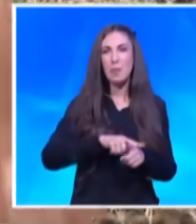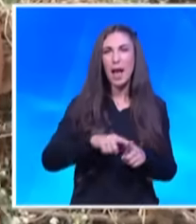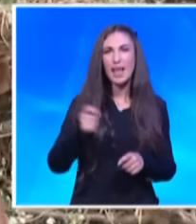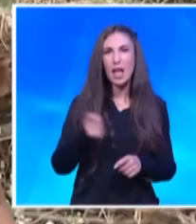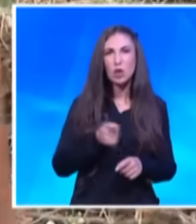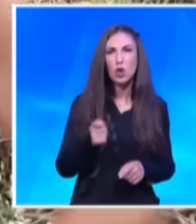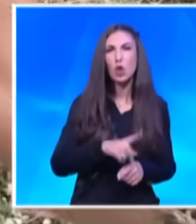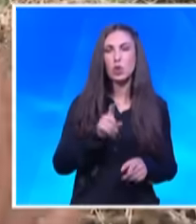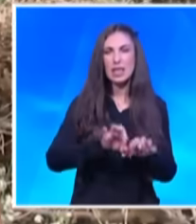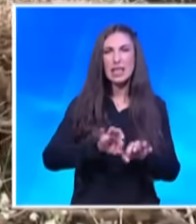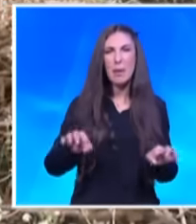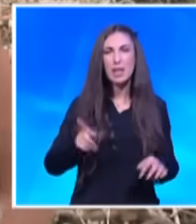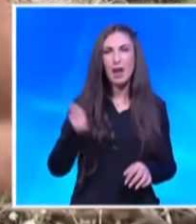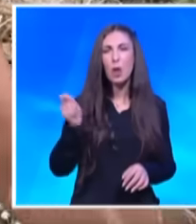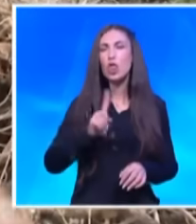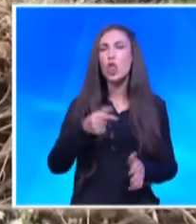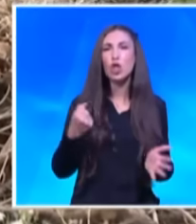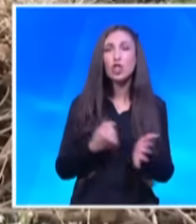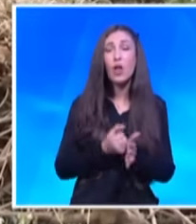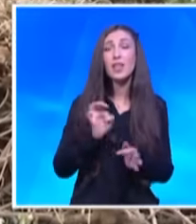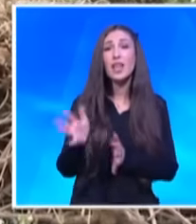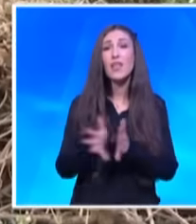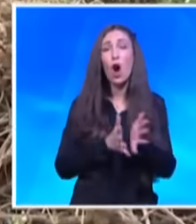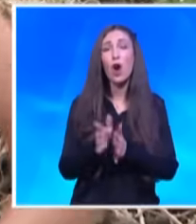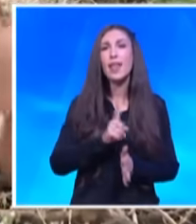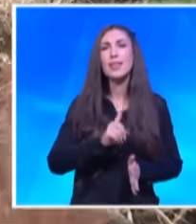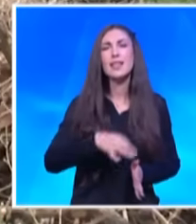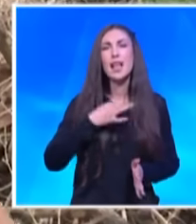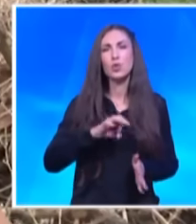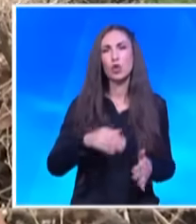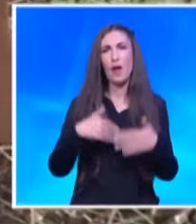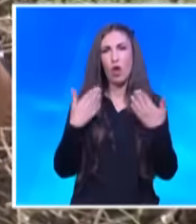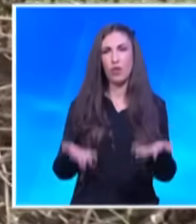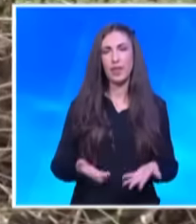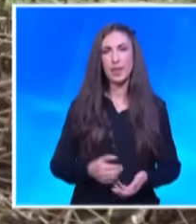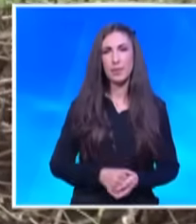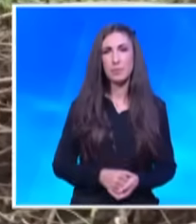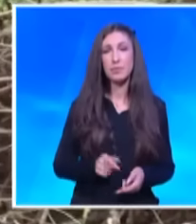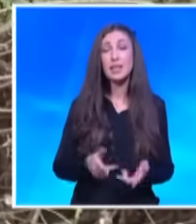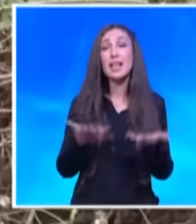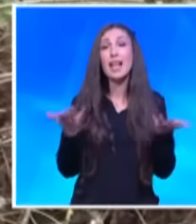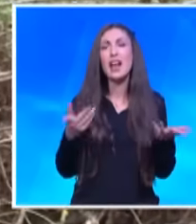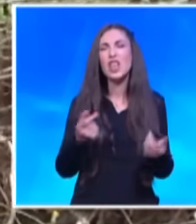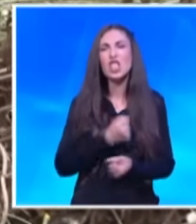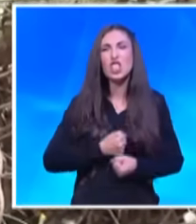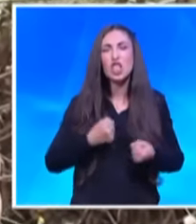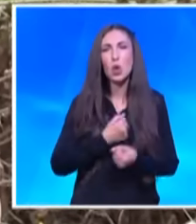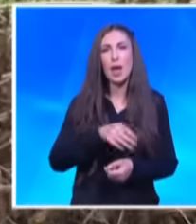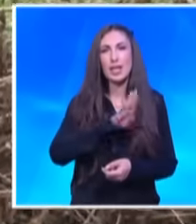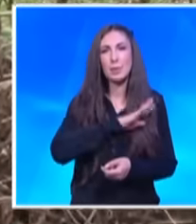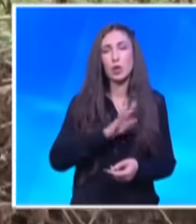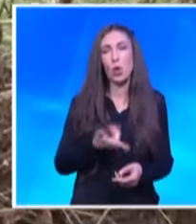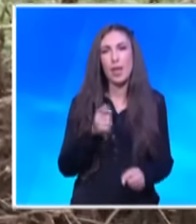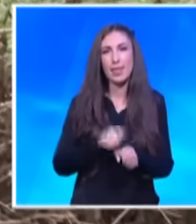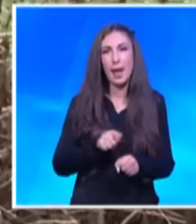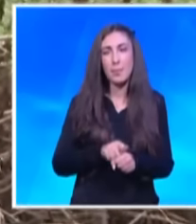с тръби и с такова. До живот такива хора не заслужават отвънка. Това е. Каква е тази жестока смърт, дето е